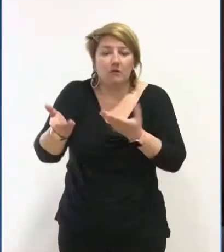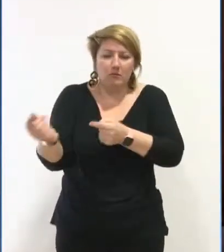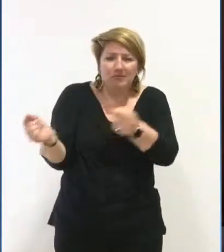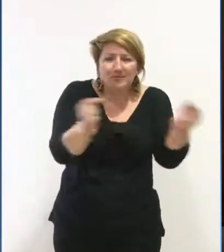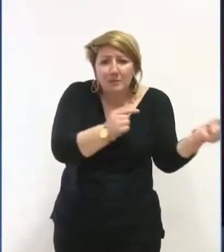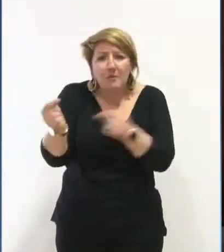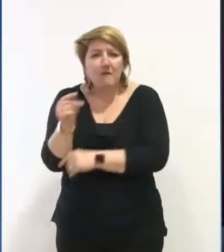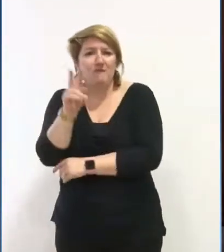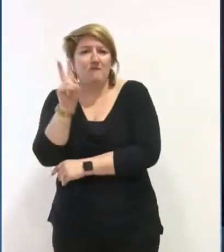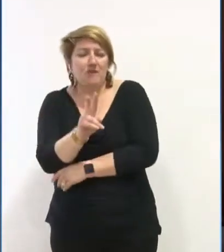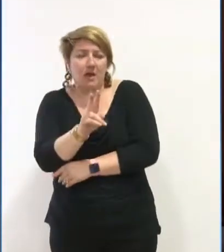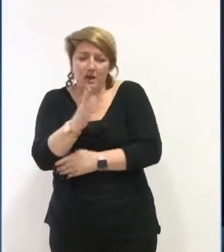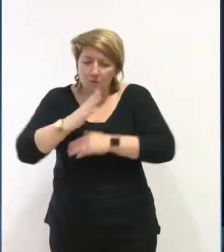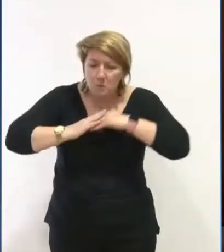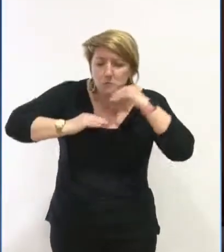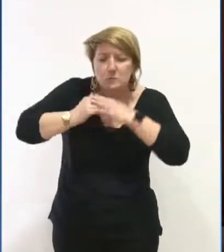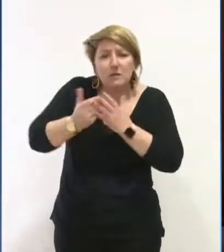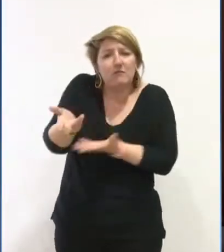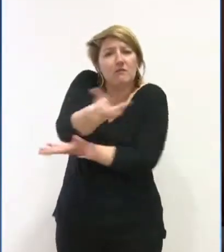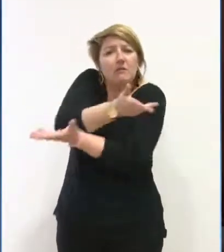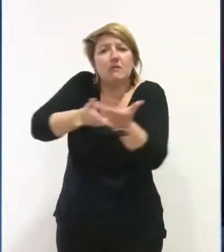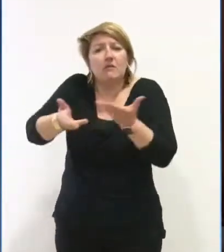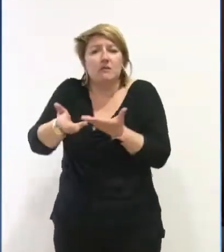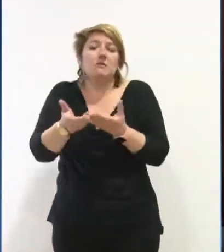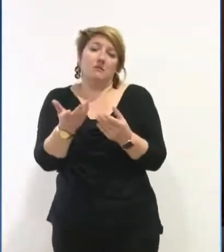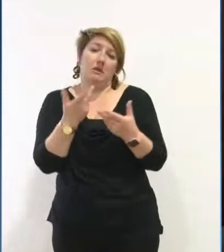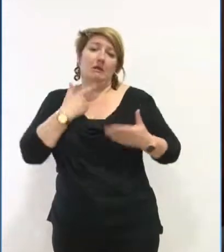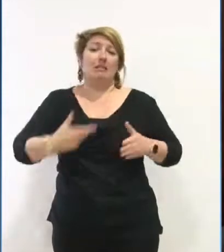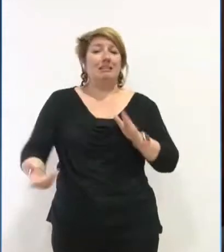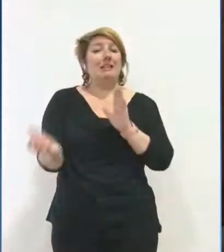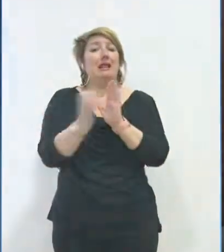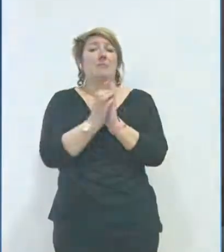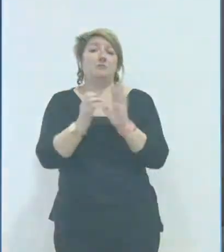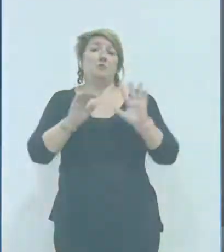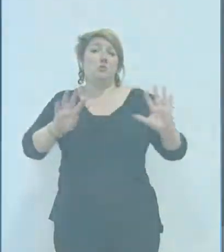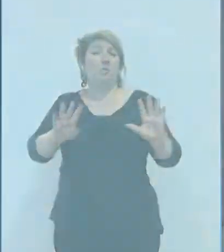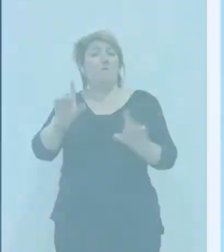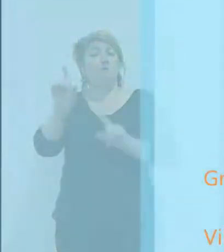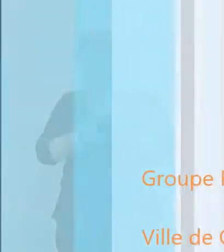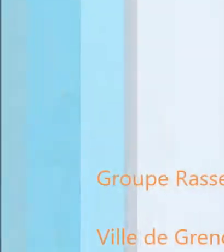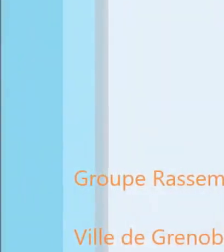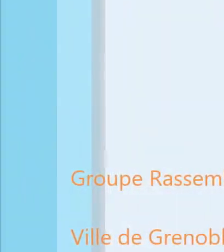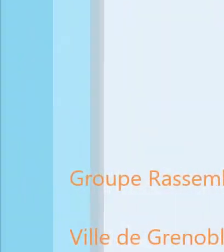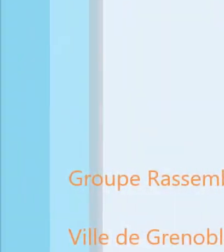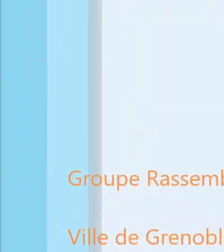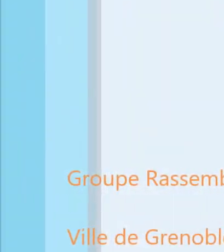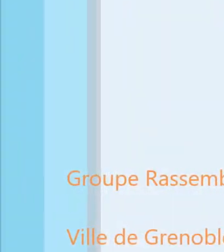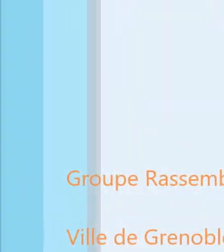constructif et surseoir à la délibération du 9 juillet 2018 ?